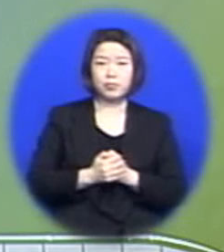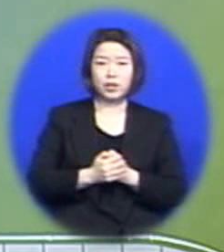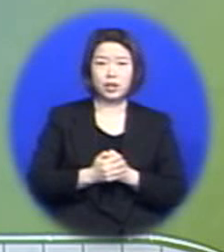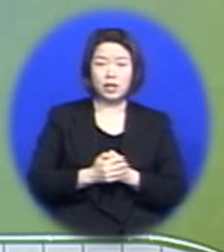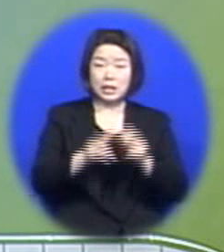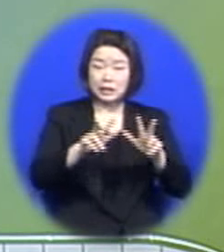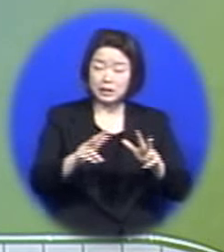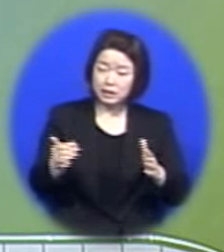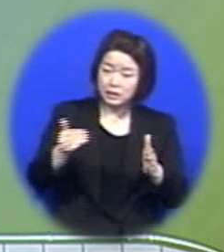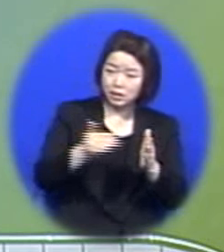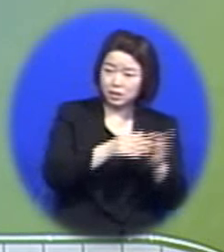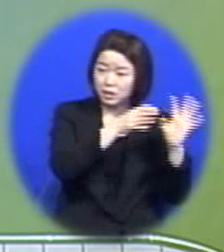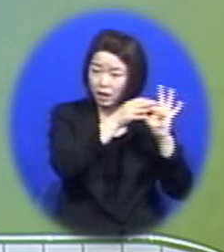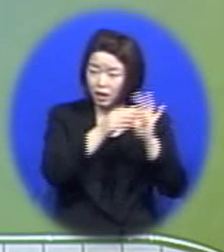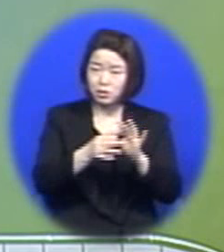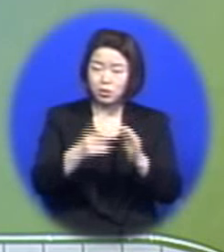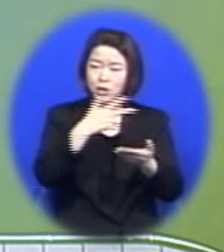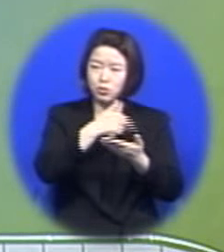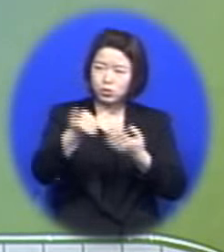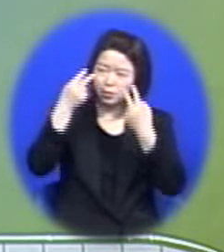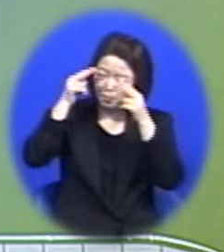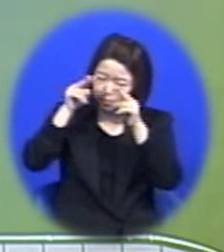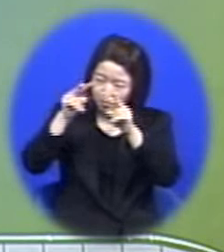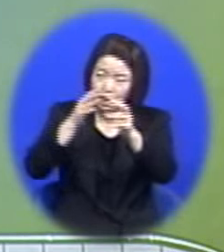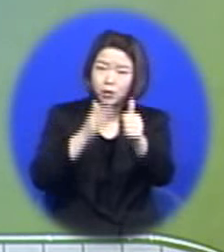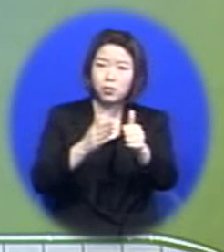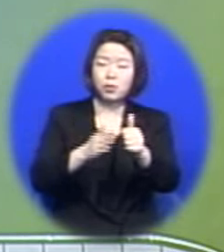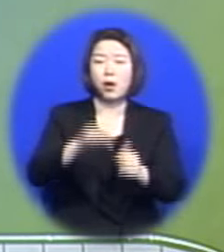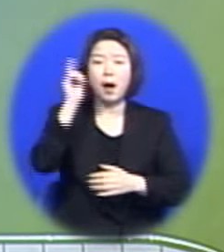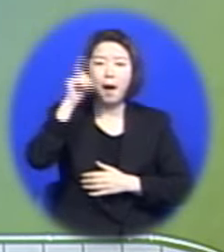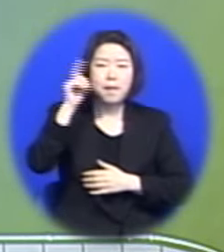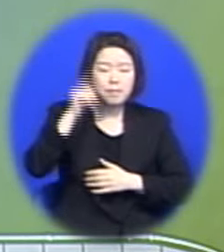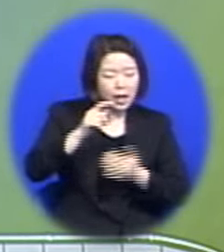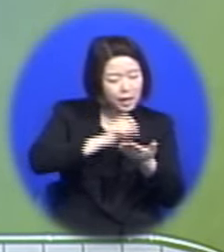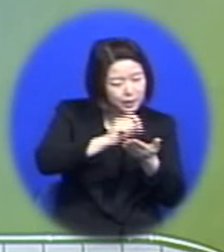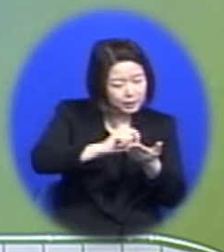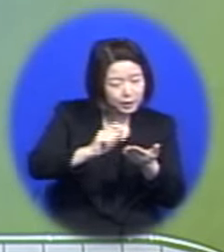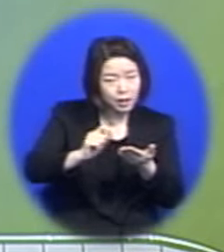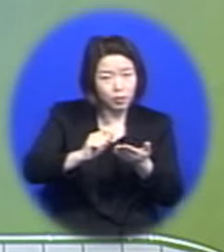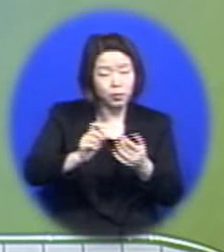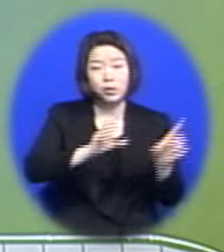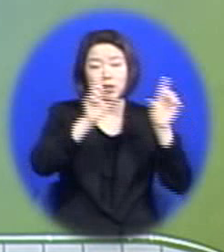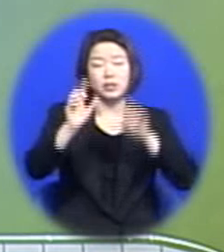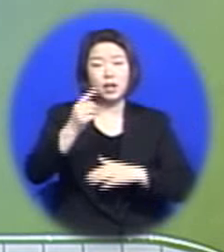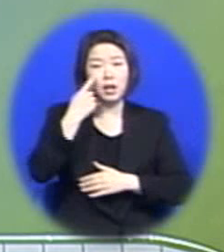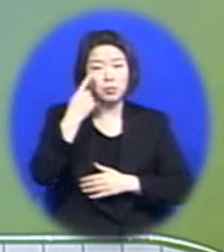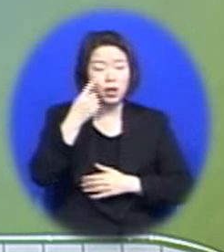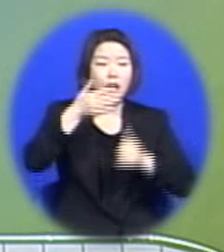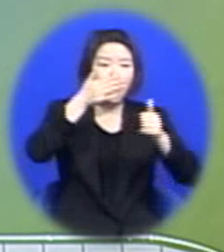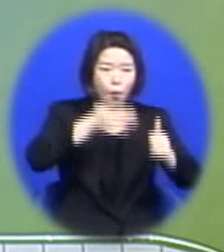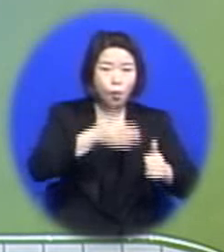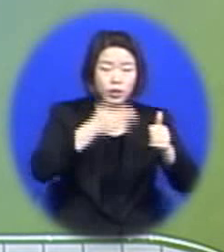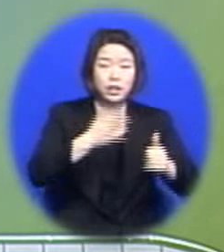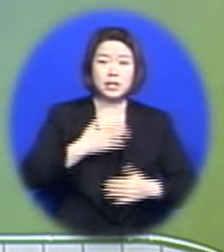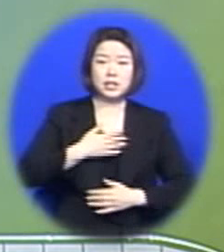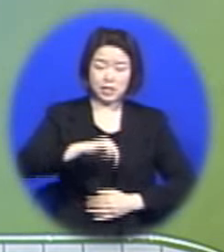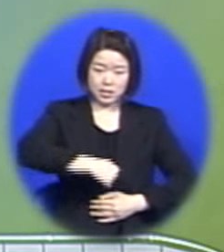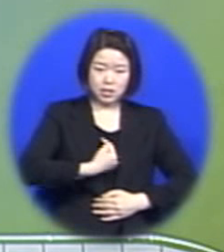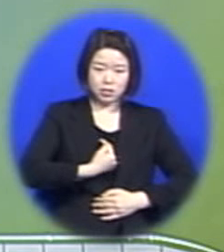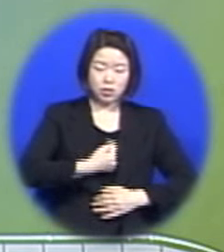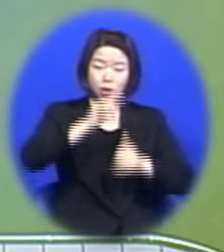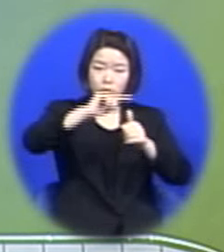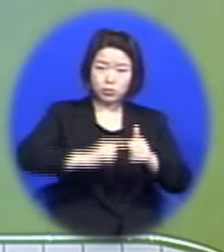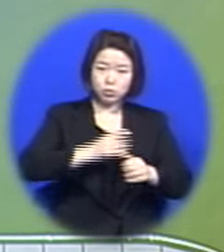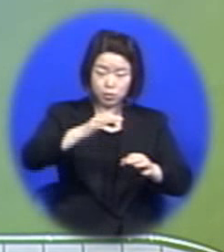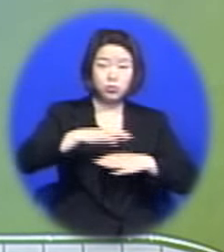지금까지 꾸준히 주님 바라보시라고, 매일 체크하면서 살아보시라고 이렇게 권하는 저 자신을 보고 스스로